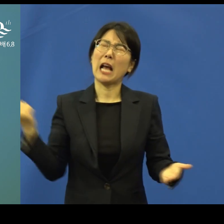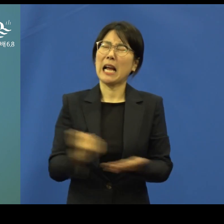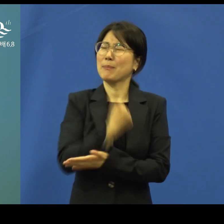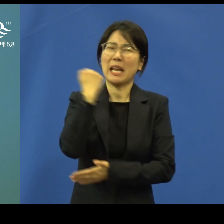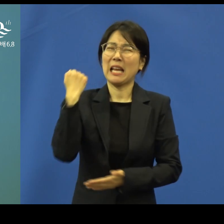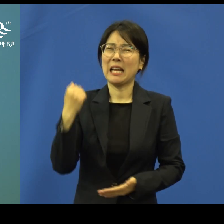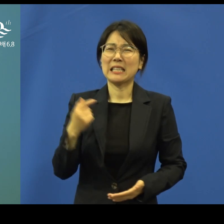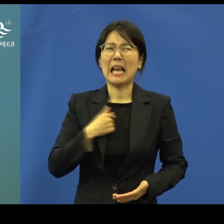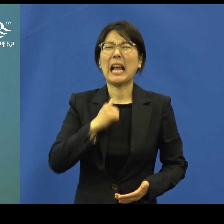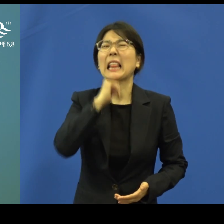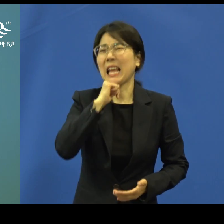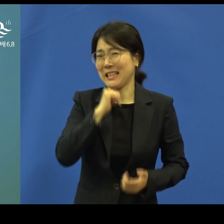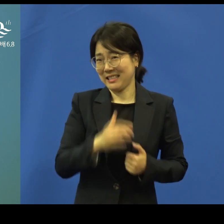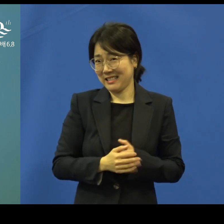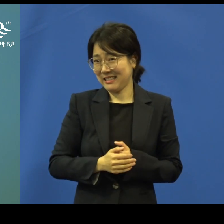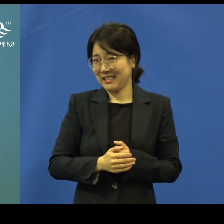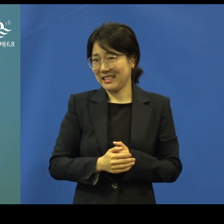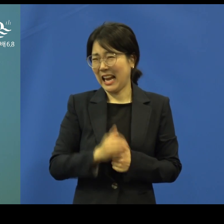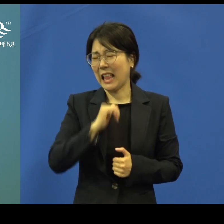가난했던 나라야.